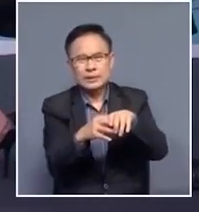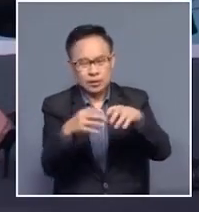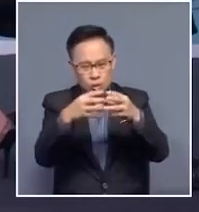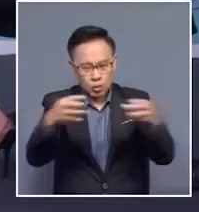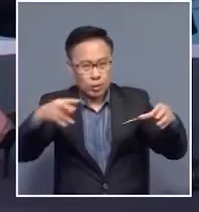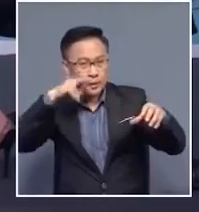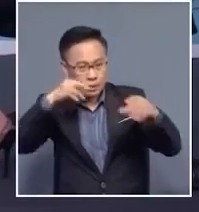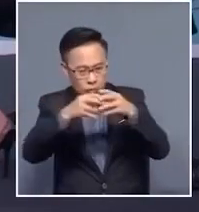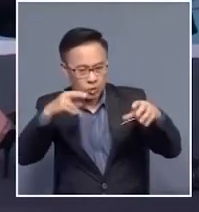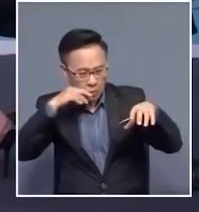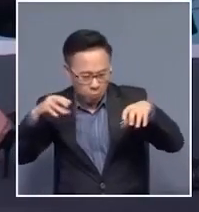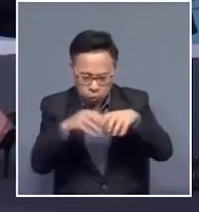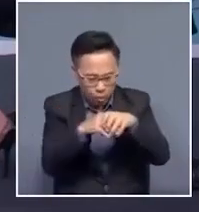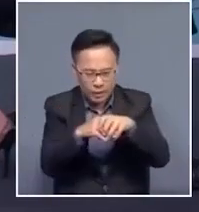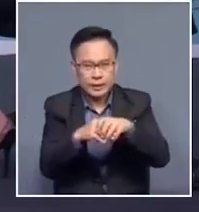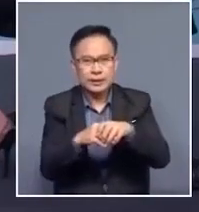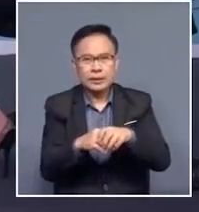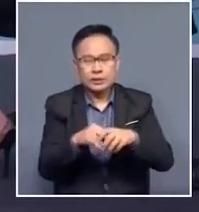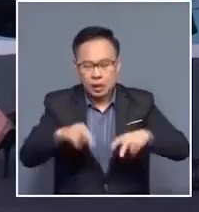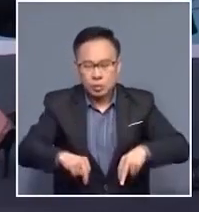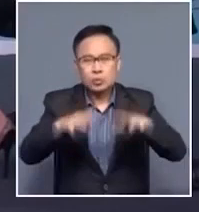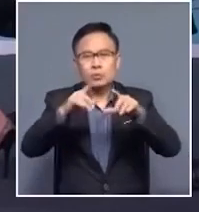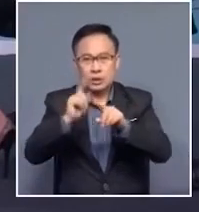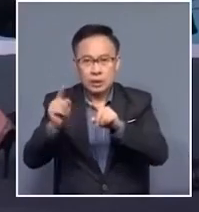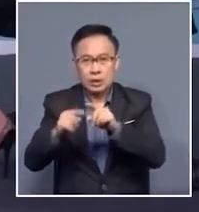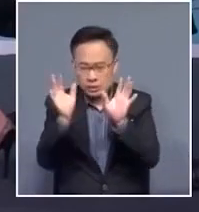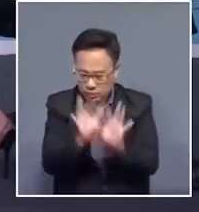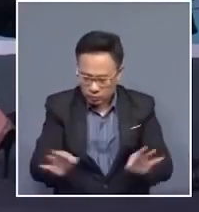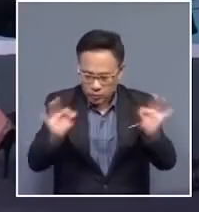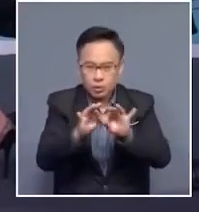เรื่องดูแลหน้าบ้านของตัวเองดูแลถนนโดยใช้จิตอาสา